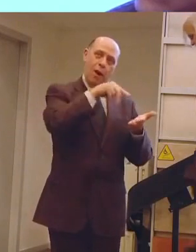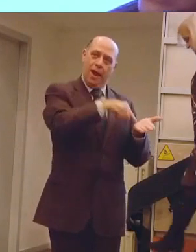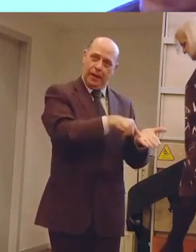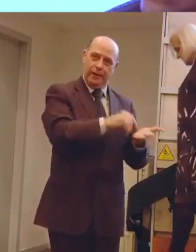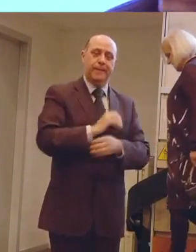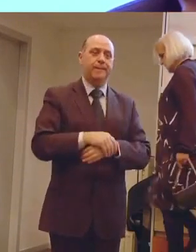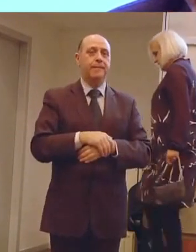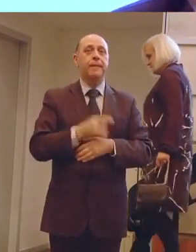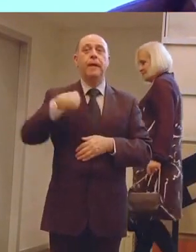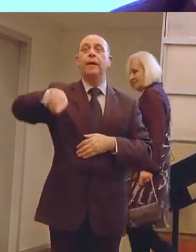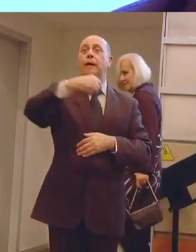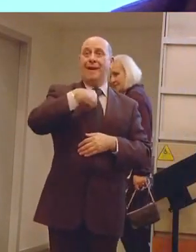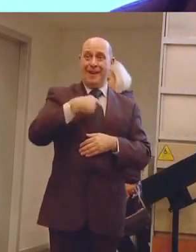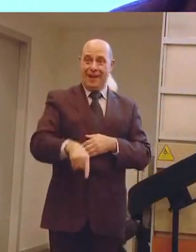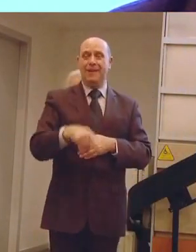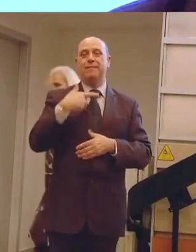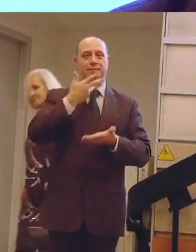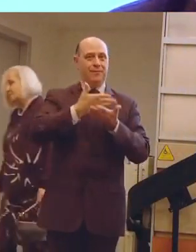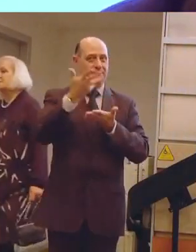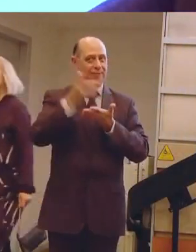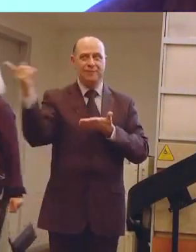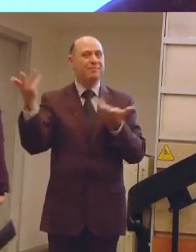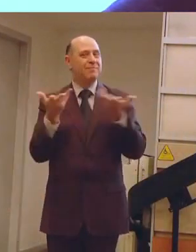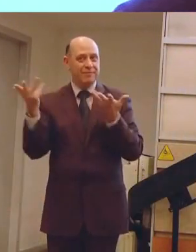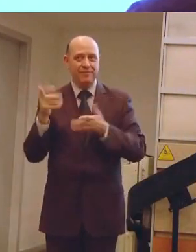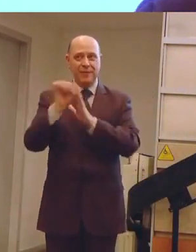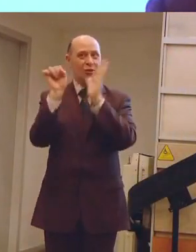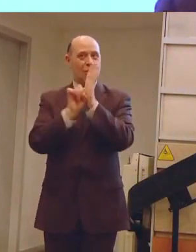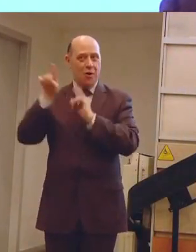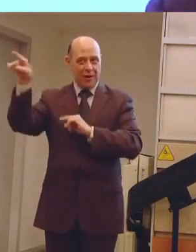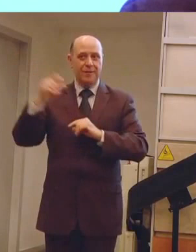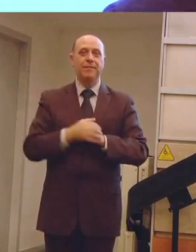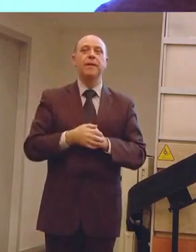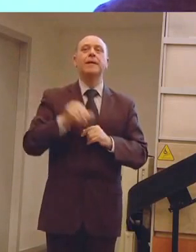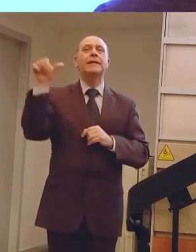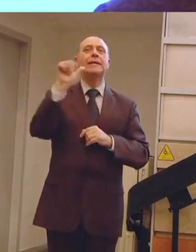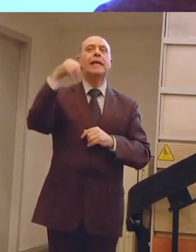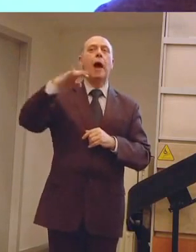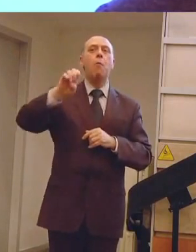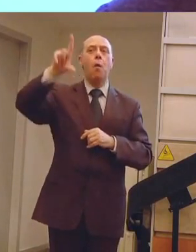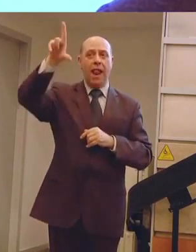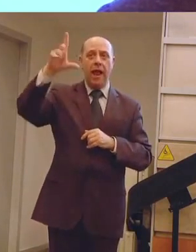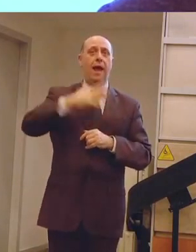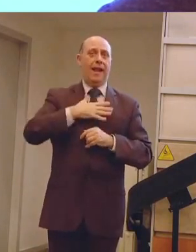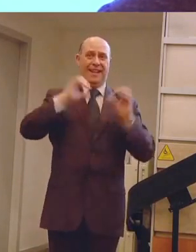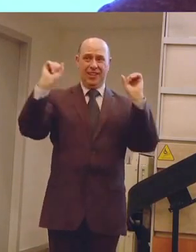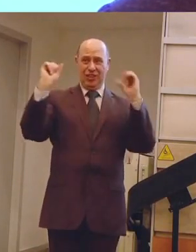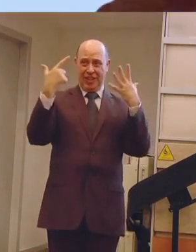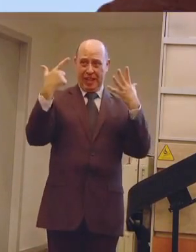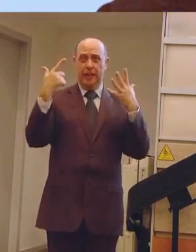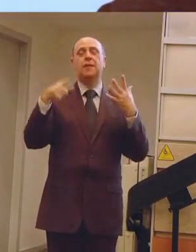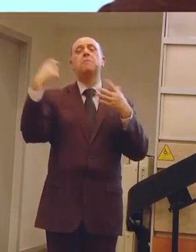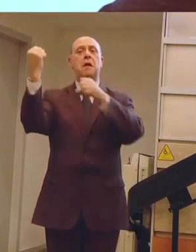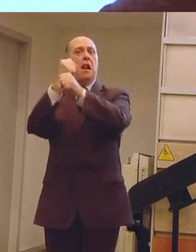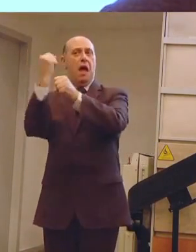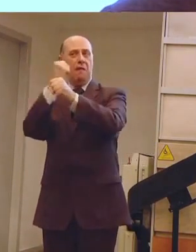io inquadro brevemente il caso allora Samuel aveva 17 anni quando tornando